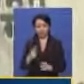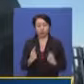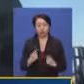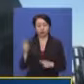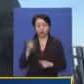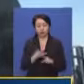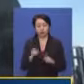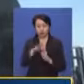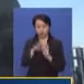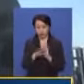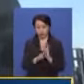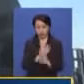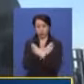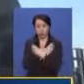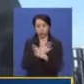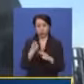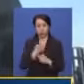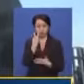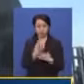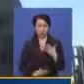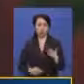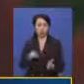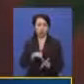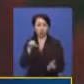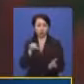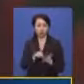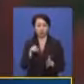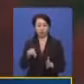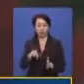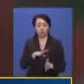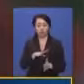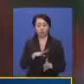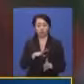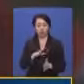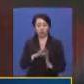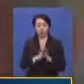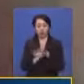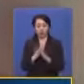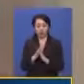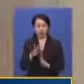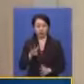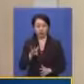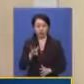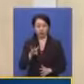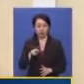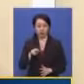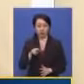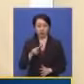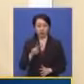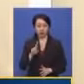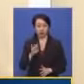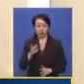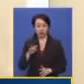войны. В этом списке погибшие и без вести пропавшие ее участники. В нем был и уроженец колхоза Карла Маркса, а ныне Даукары,